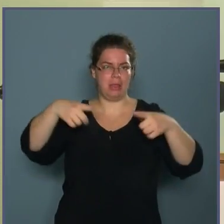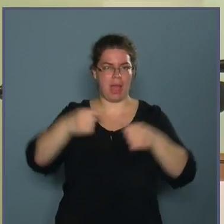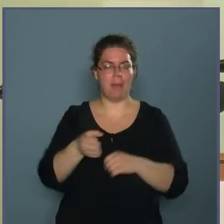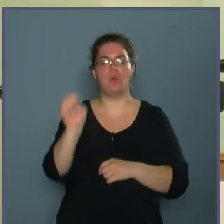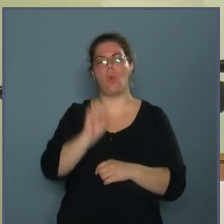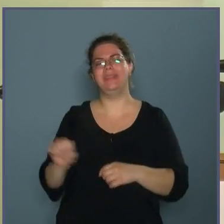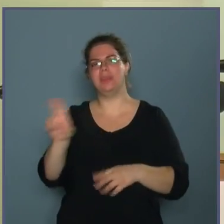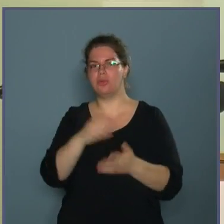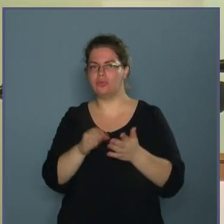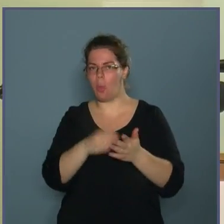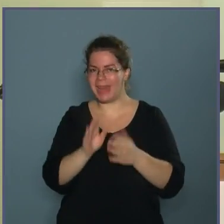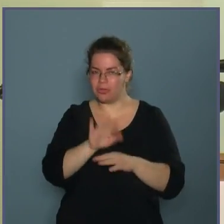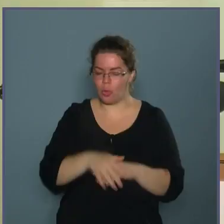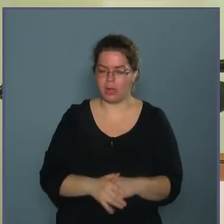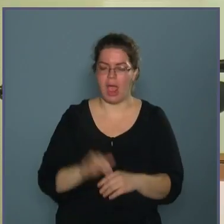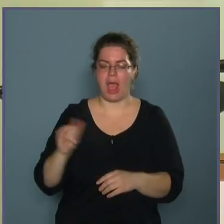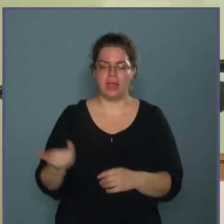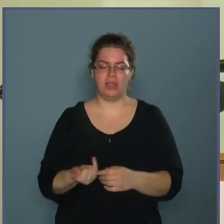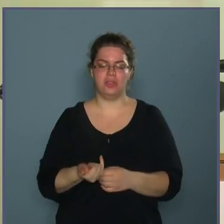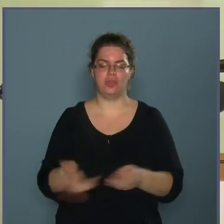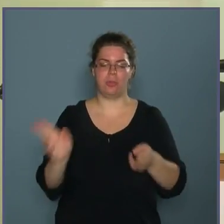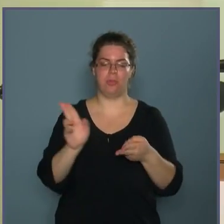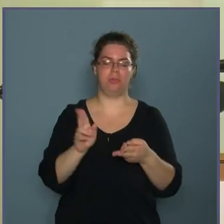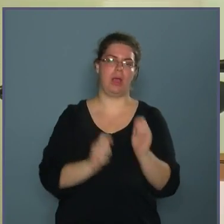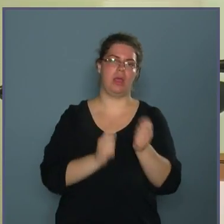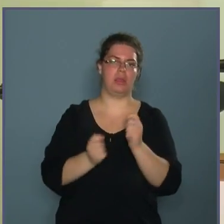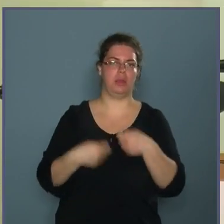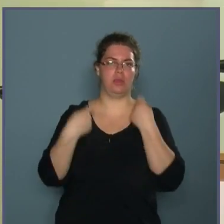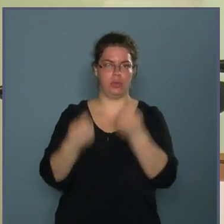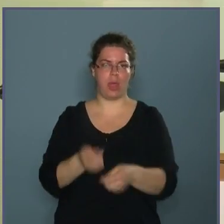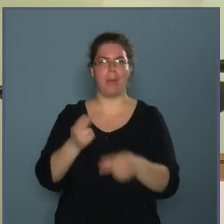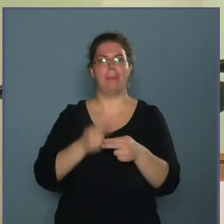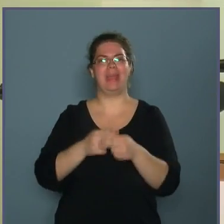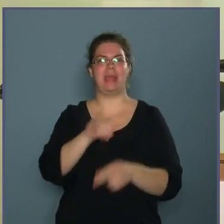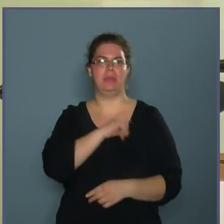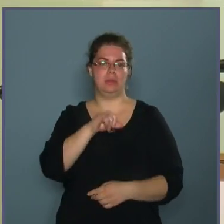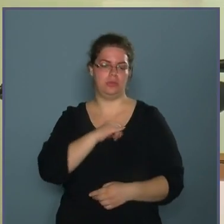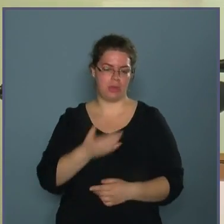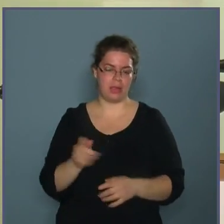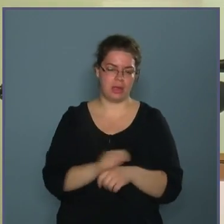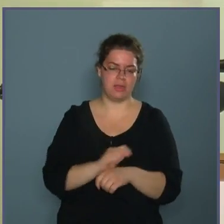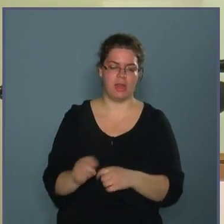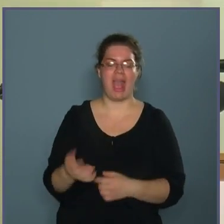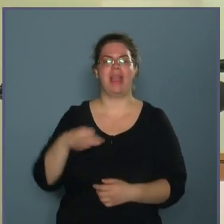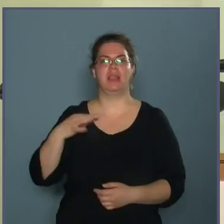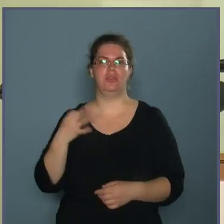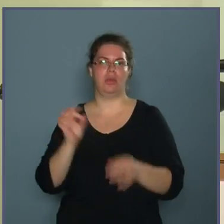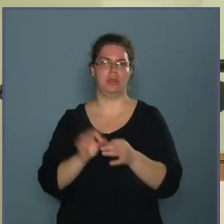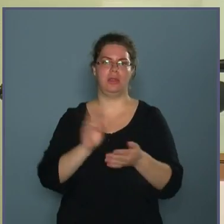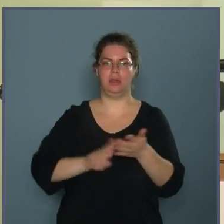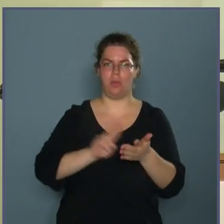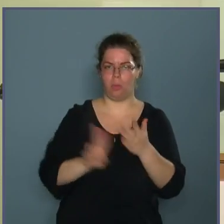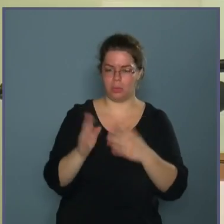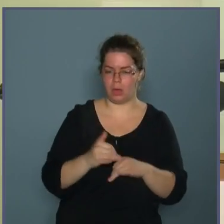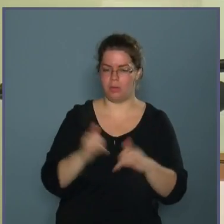forrás terhére, ezen túlmenően pályázatot nyújtottunk be betegbiztonság javítására, egészségfejlesztési iroda indítására,